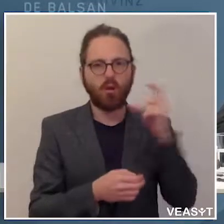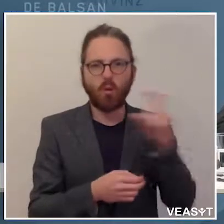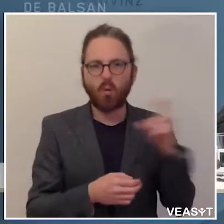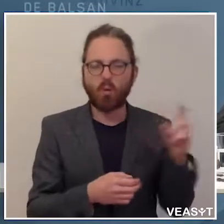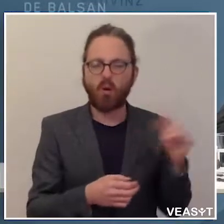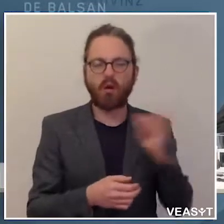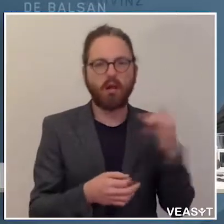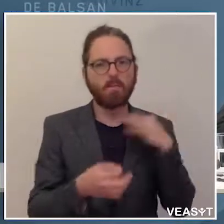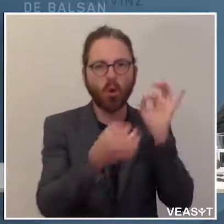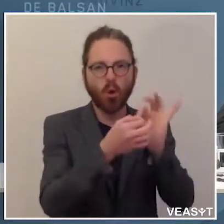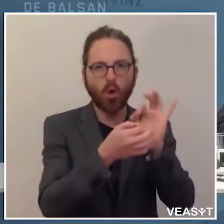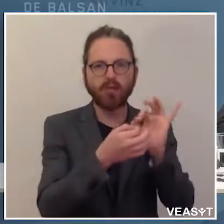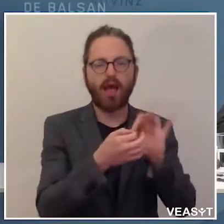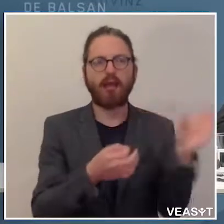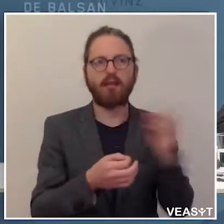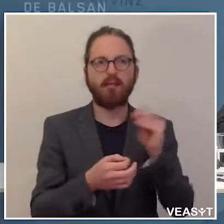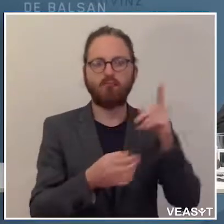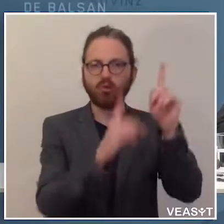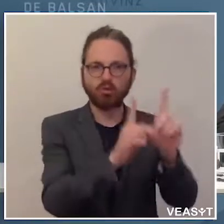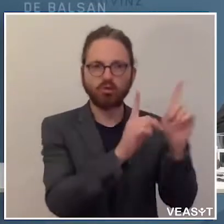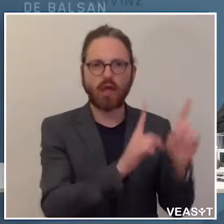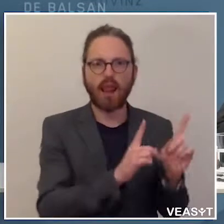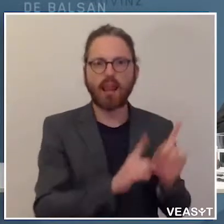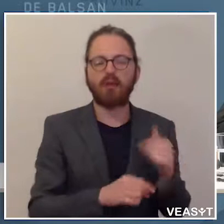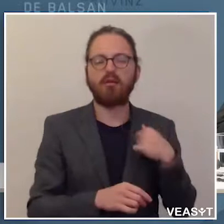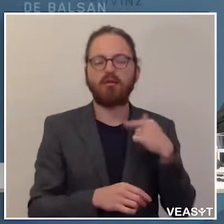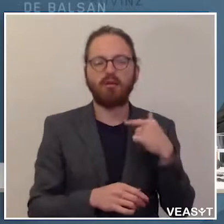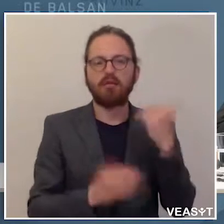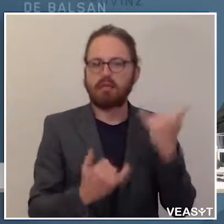in contatto via